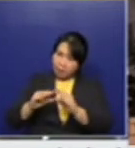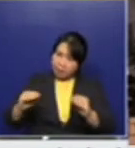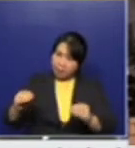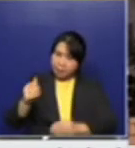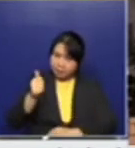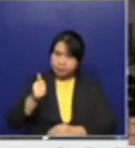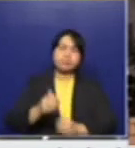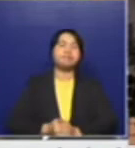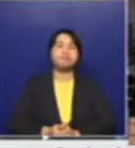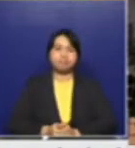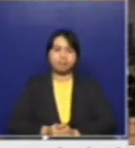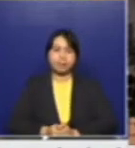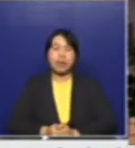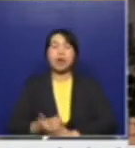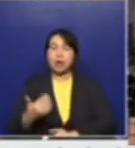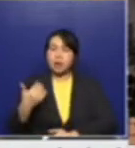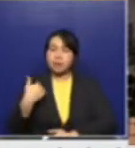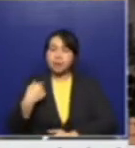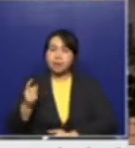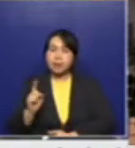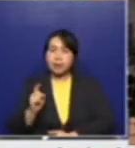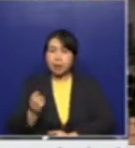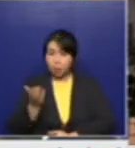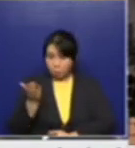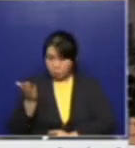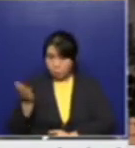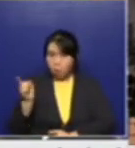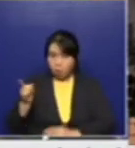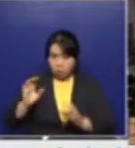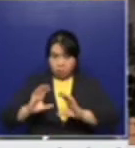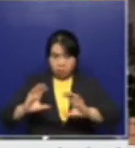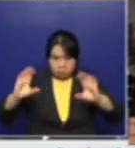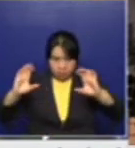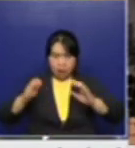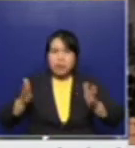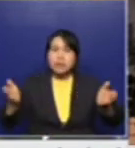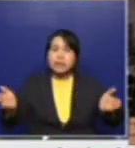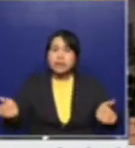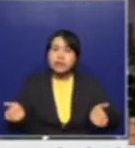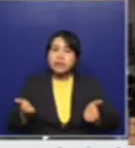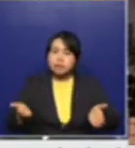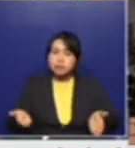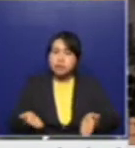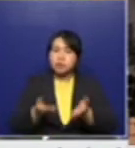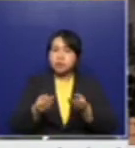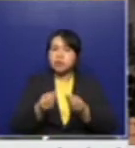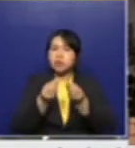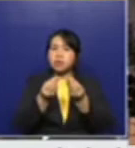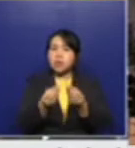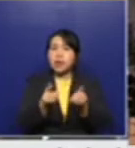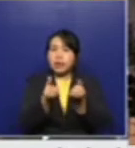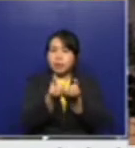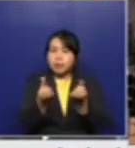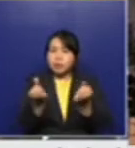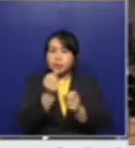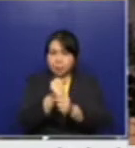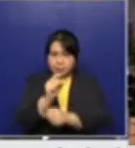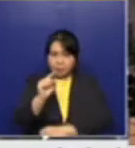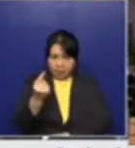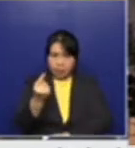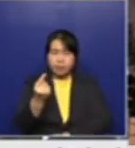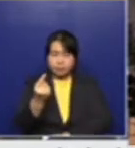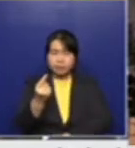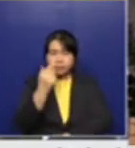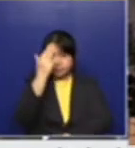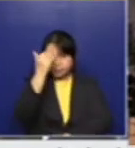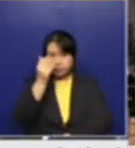ที่เกี่ยวกับยตินี้ก็คือขอให้รัฐบาลสนับสนุนให้มีการจัดทำรัฐธรรมนูญฉบับใหม่นะครับเนื่อง